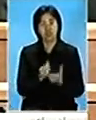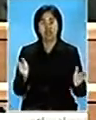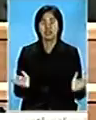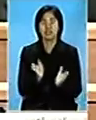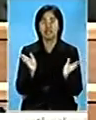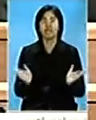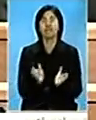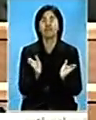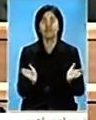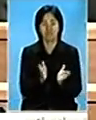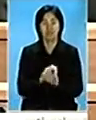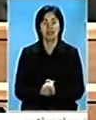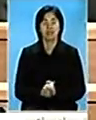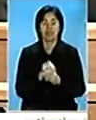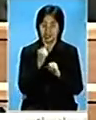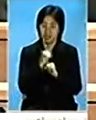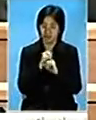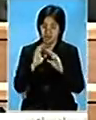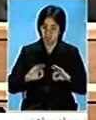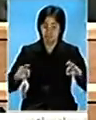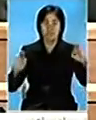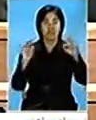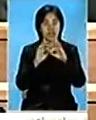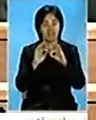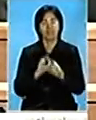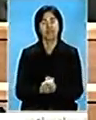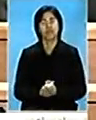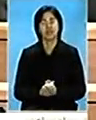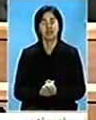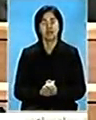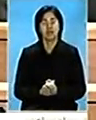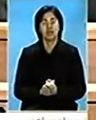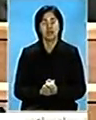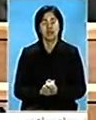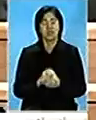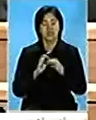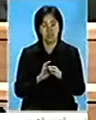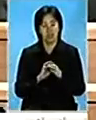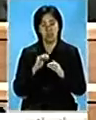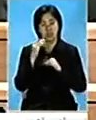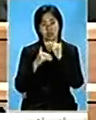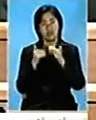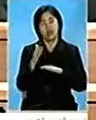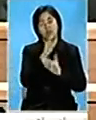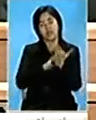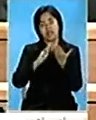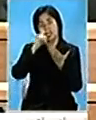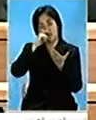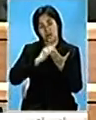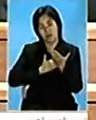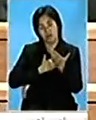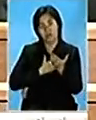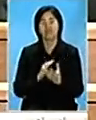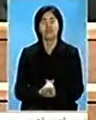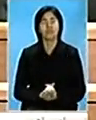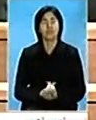ใหญ่สิ่งที่สำคัญที่ท้าทายต่อการพัฒนาประเทศชาติของเรา